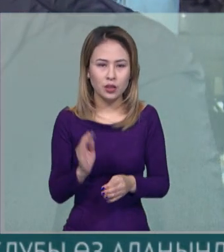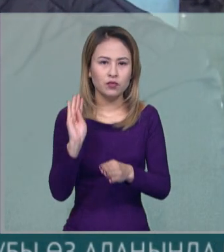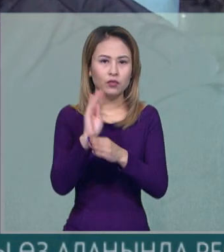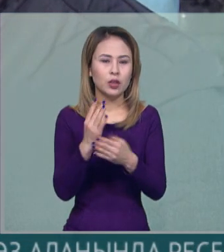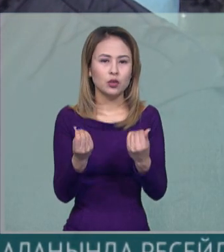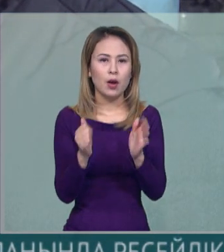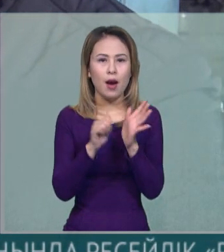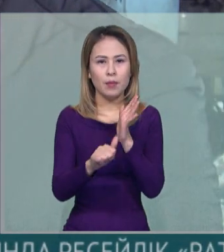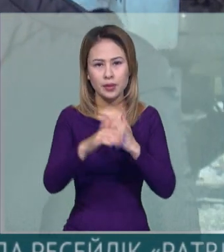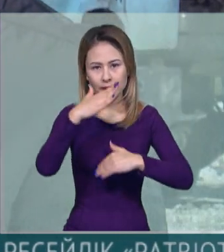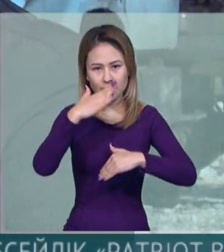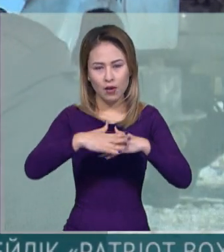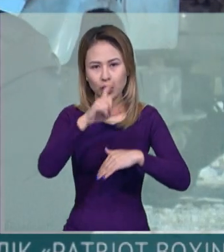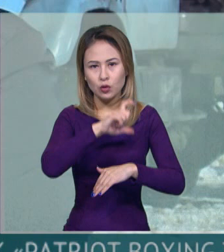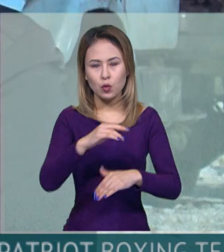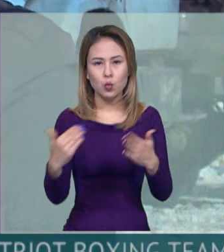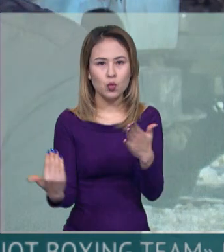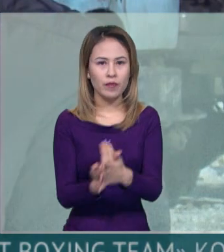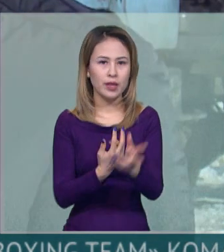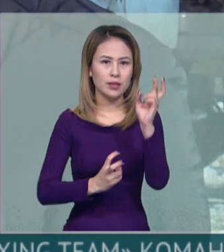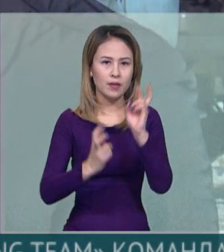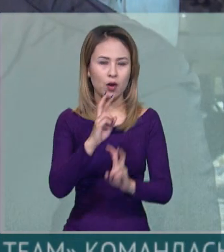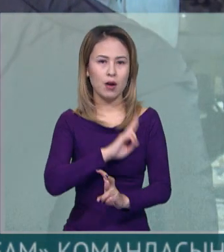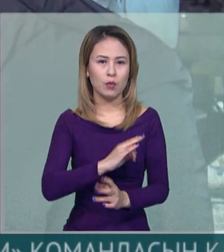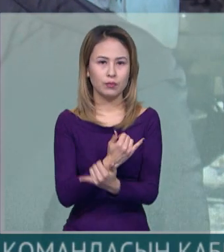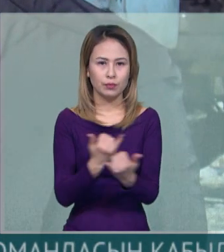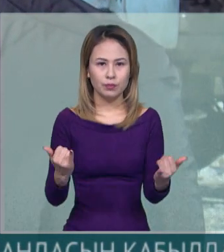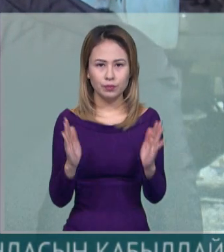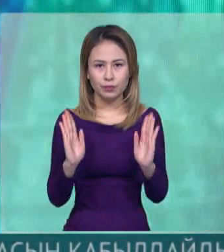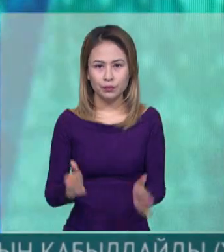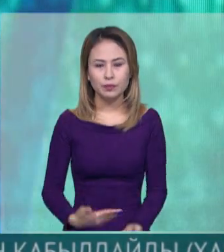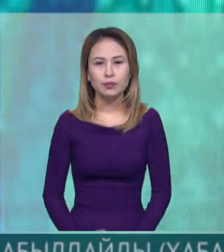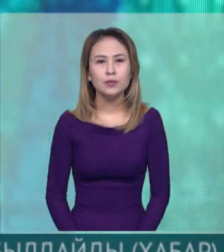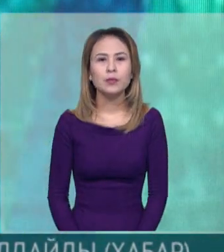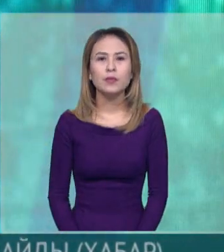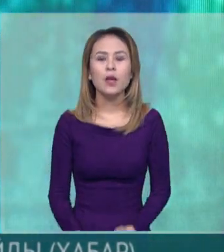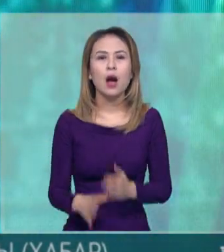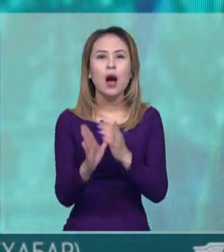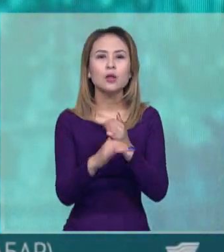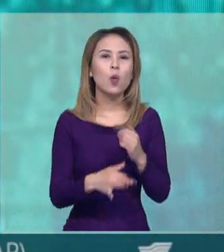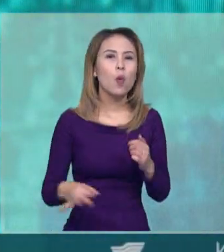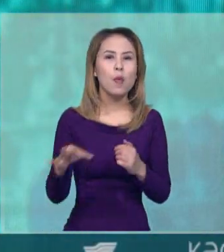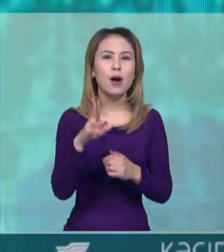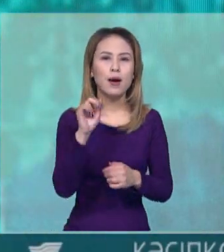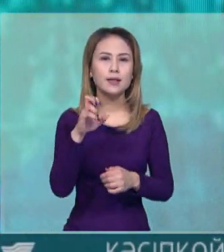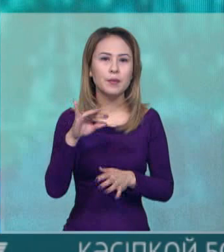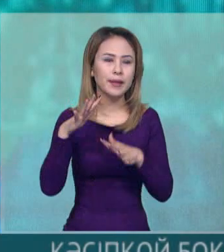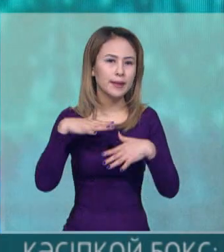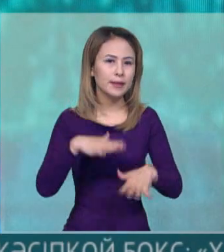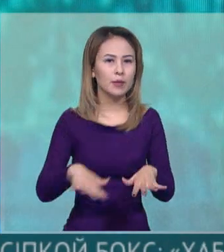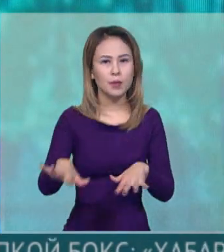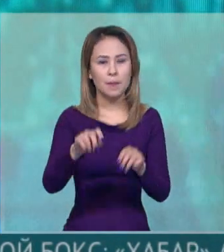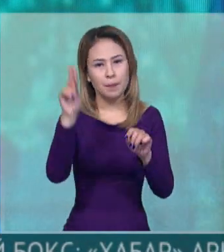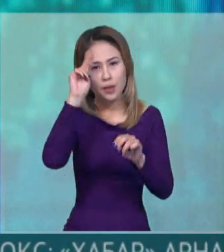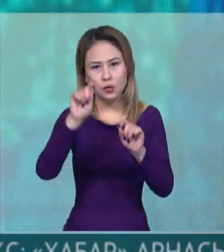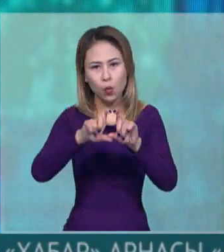салса 60-қа тарта азамат жаңа зауытта еңбекпен қамтылмақ. Атырау облысында Каспий теңізінің жағасынан